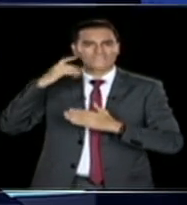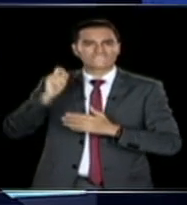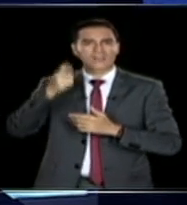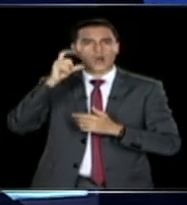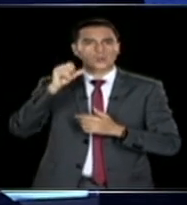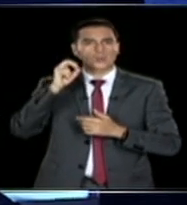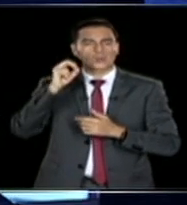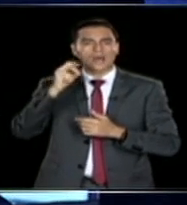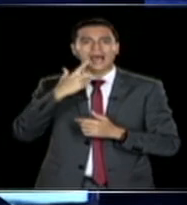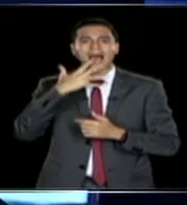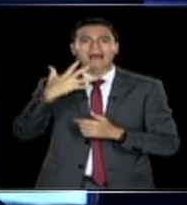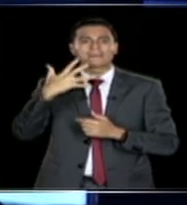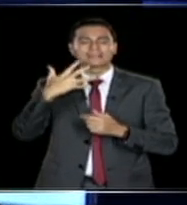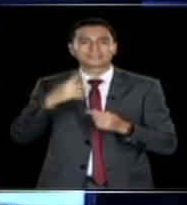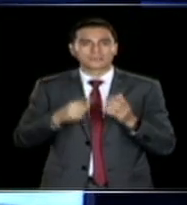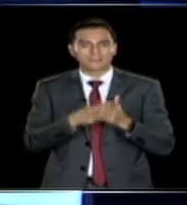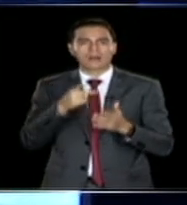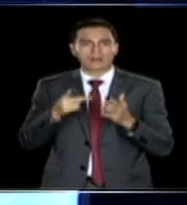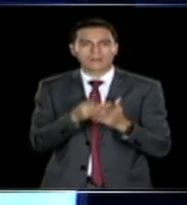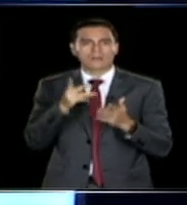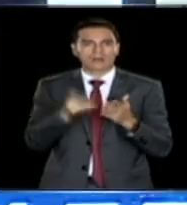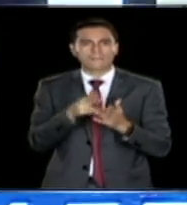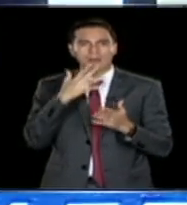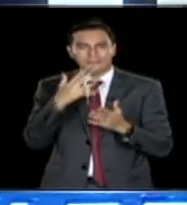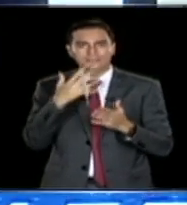5 سنين في فترات مختلفة.